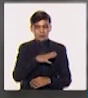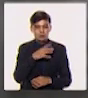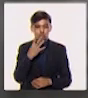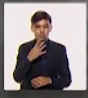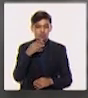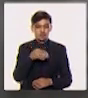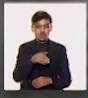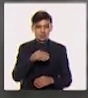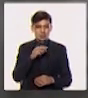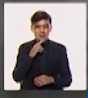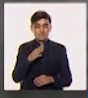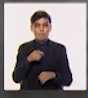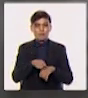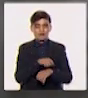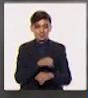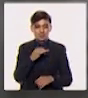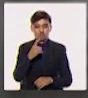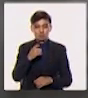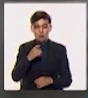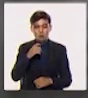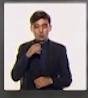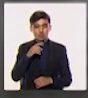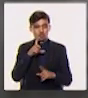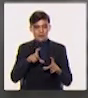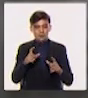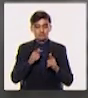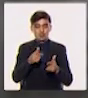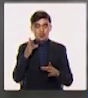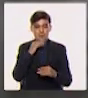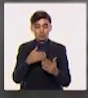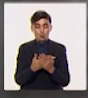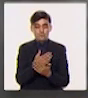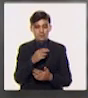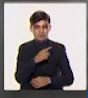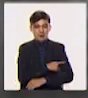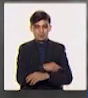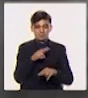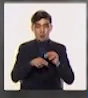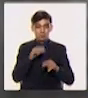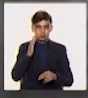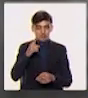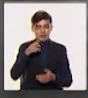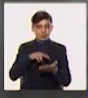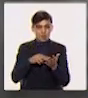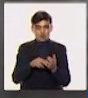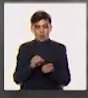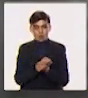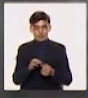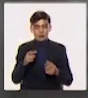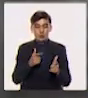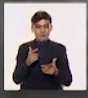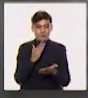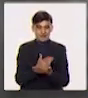шаршы метрден астам бір ауысымда 100 адам қабылдай алатын жаңа емхана соғылатынын, оған жоба сметалық құжаттар дайындалып